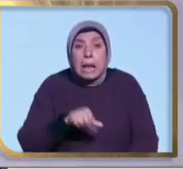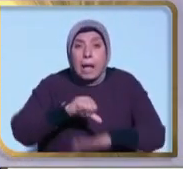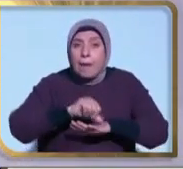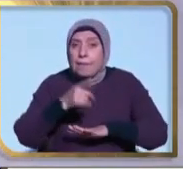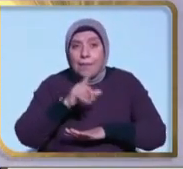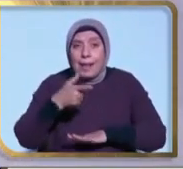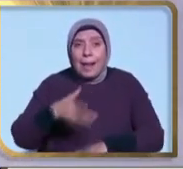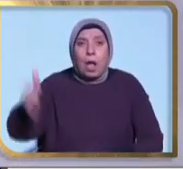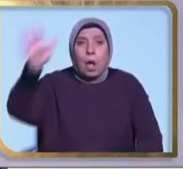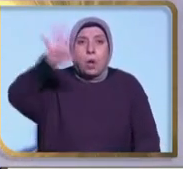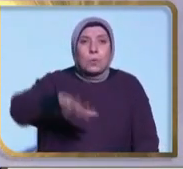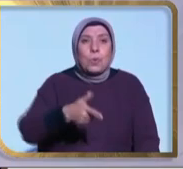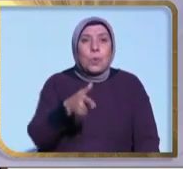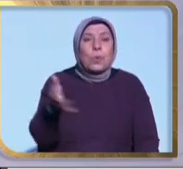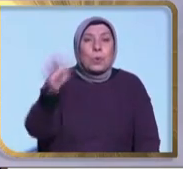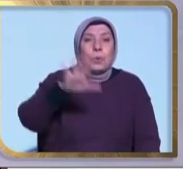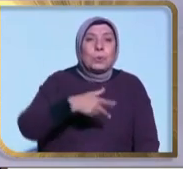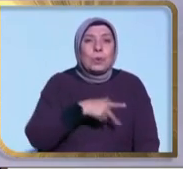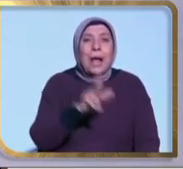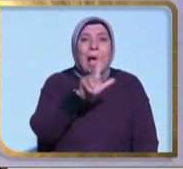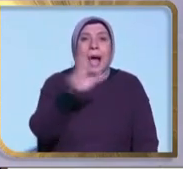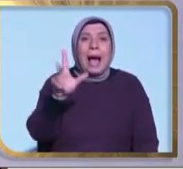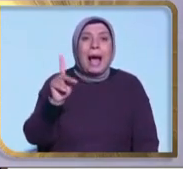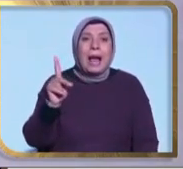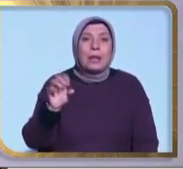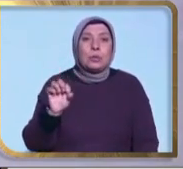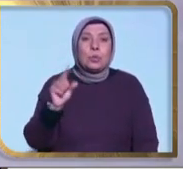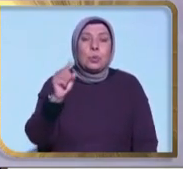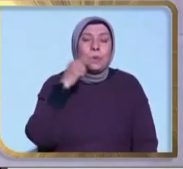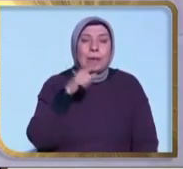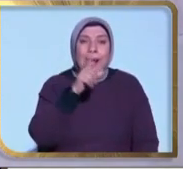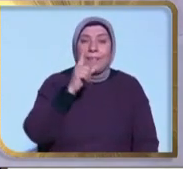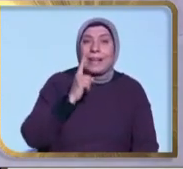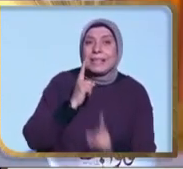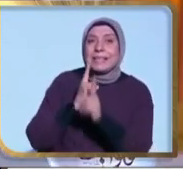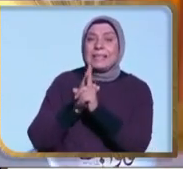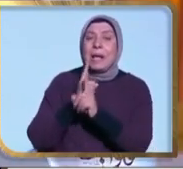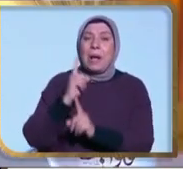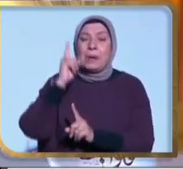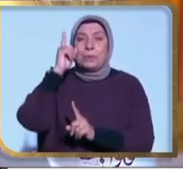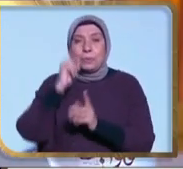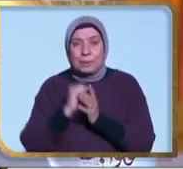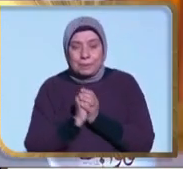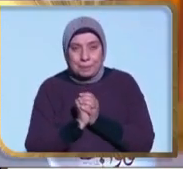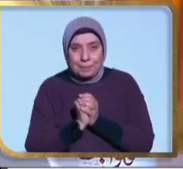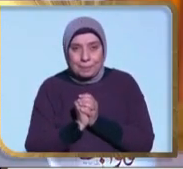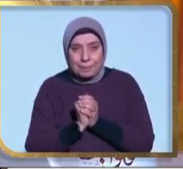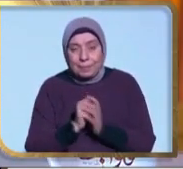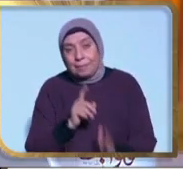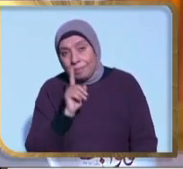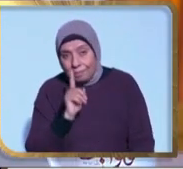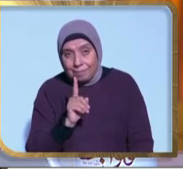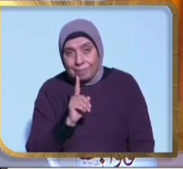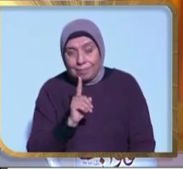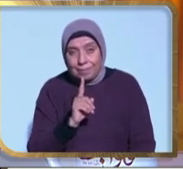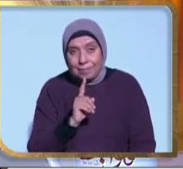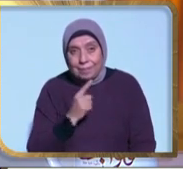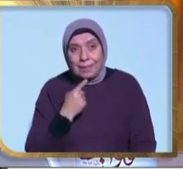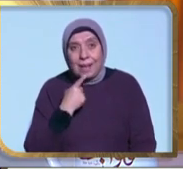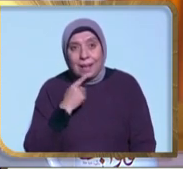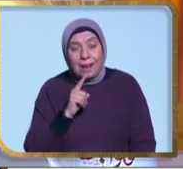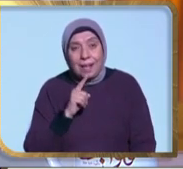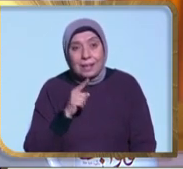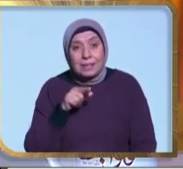النوراني بين سيدنا موسى وربه سبحانه سه وتعالى لكن كان